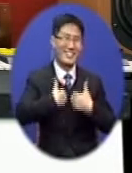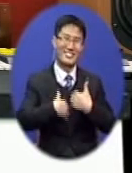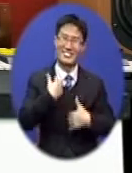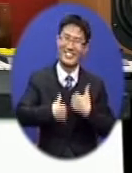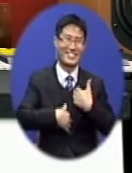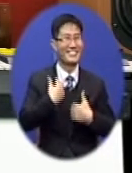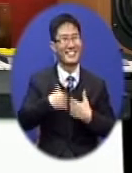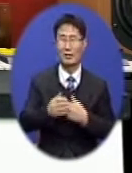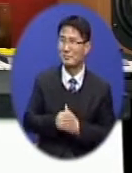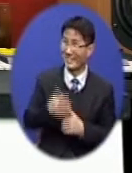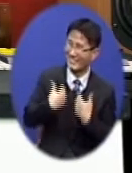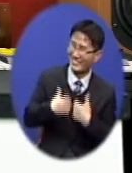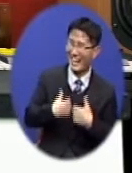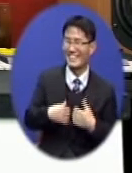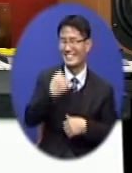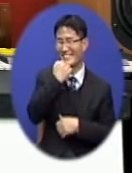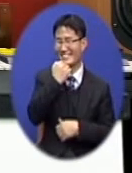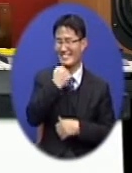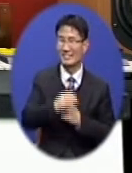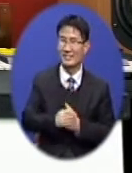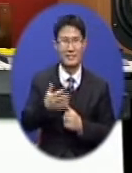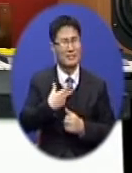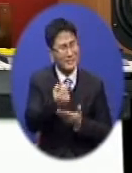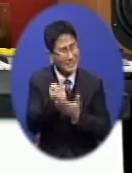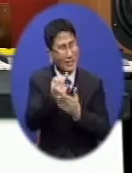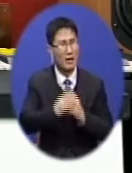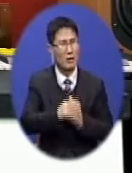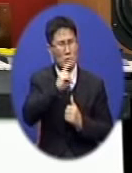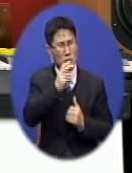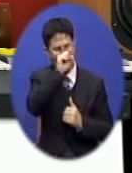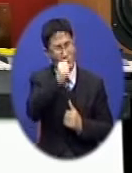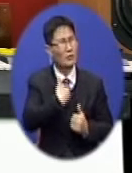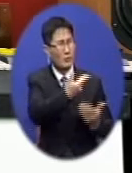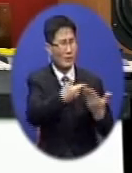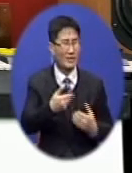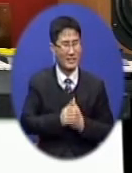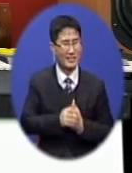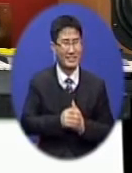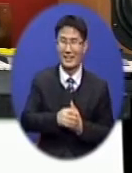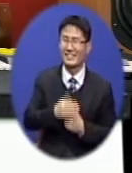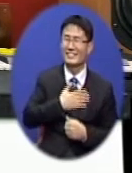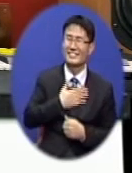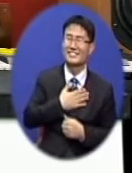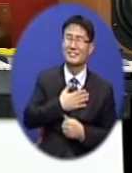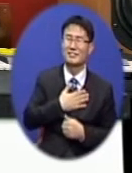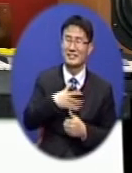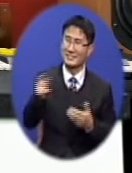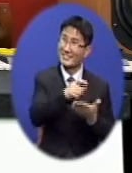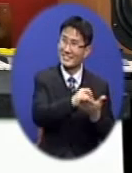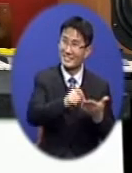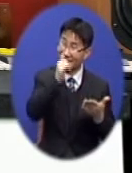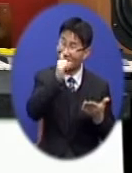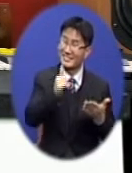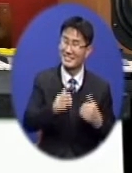반갑습니다. 반갑습니다. 아유 여러분이 좋은 곡 좀 주세요. 네. 그러면 제가 알았어요. 노래 좀 내가, 예. 내가 쓰고 있어요. 지금